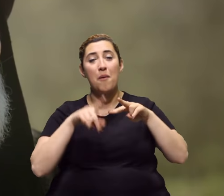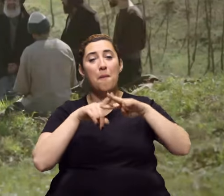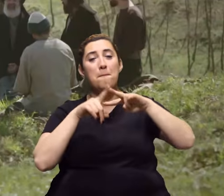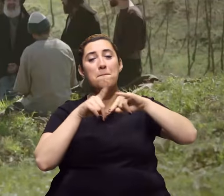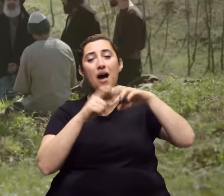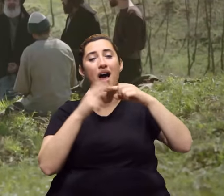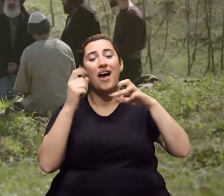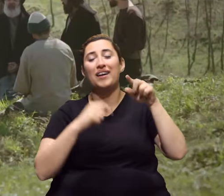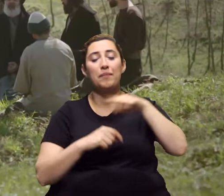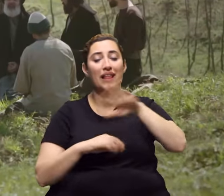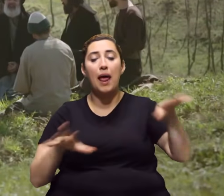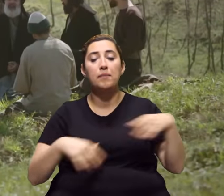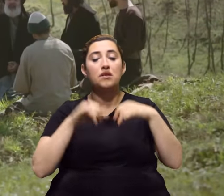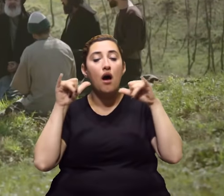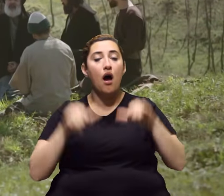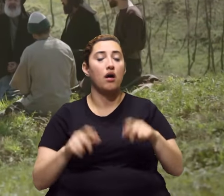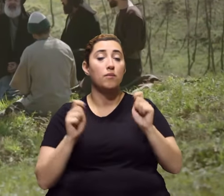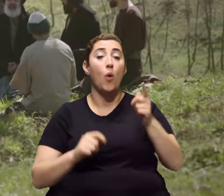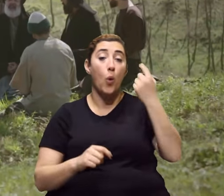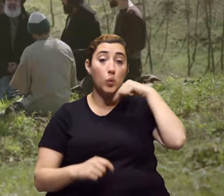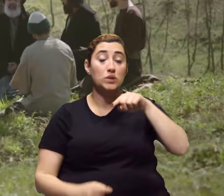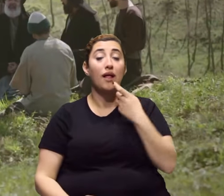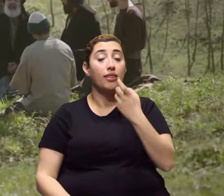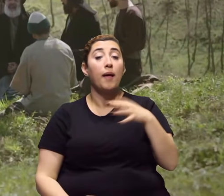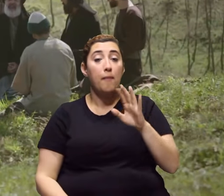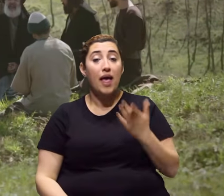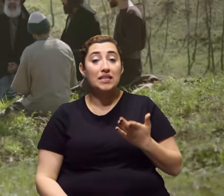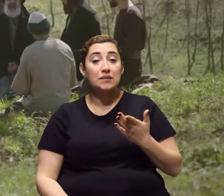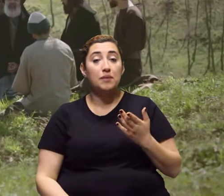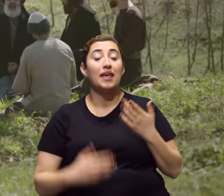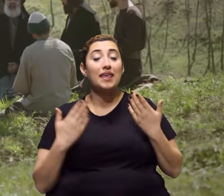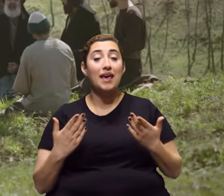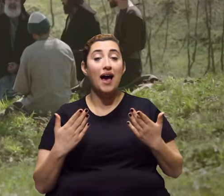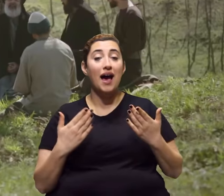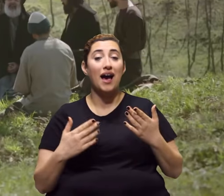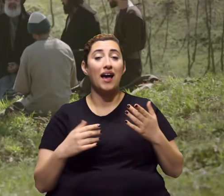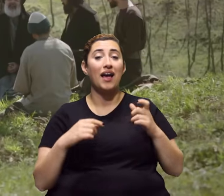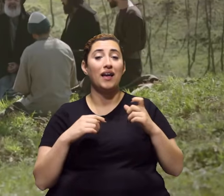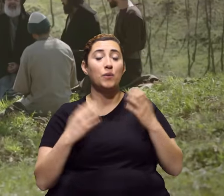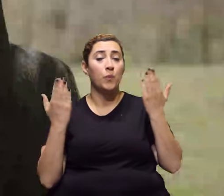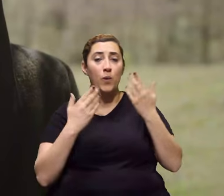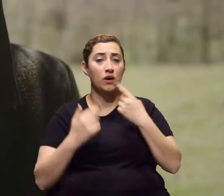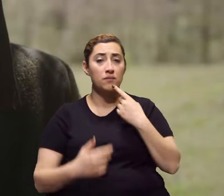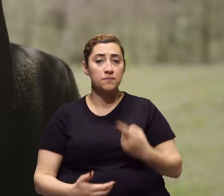Mağriplileri. Ol sebep buyurmaz mı? Ya eyyühennas!